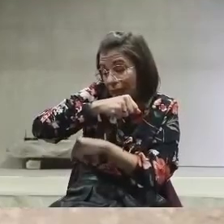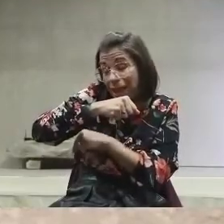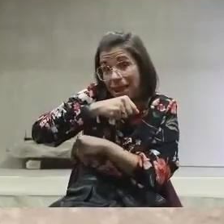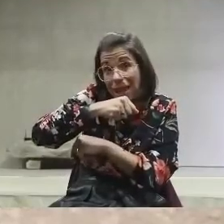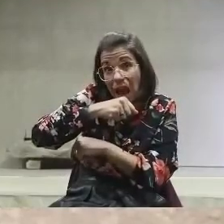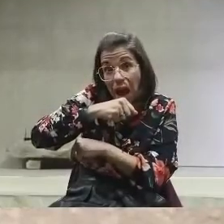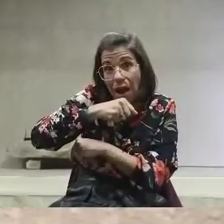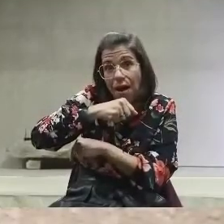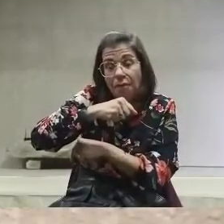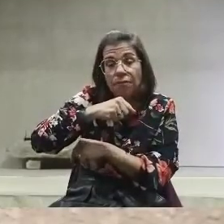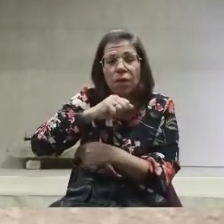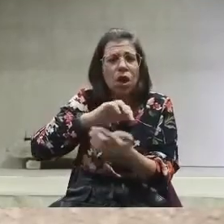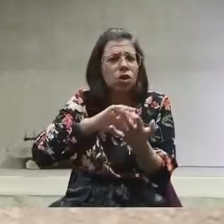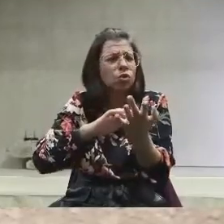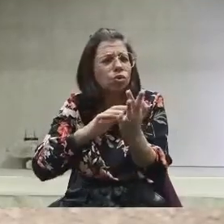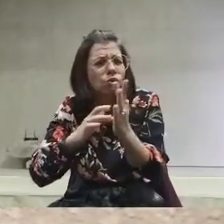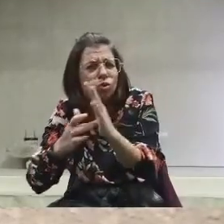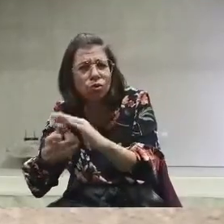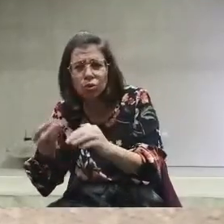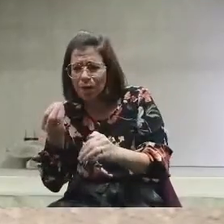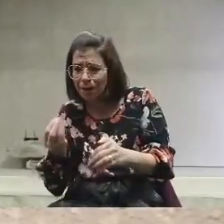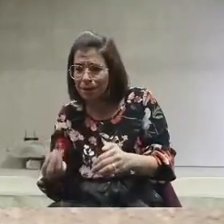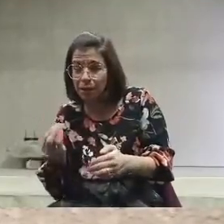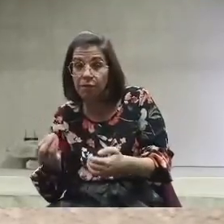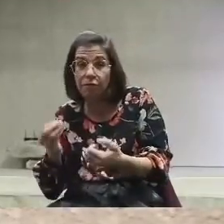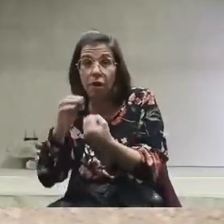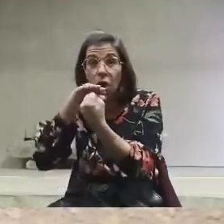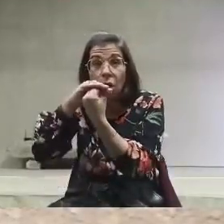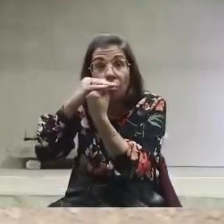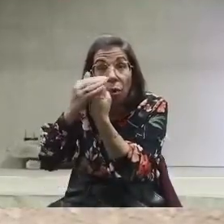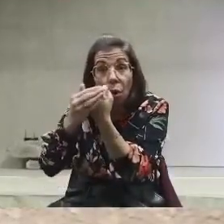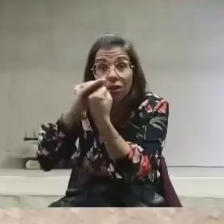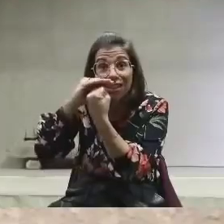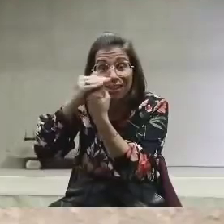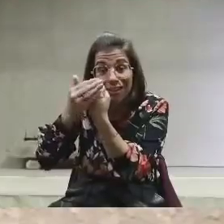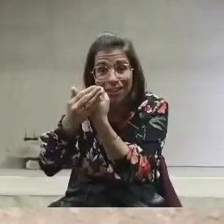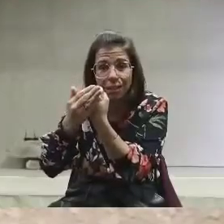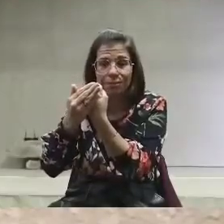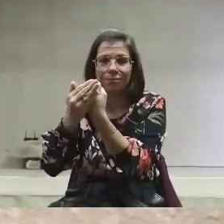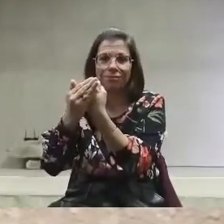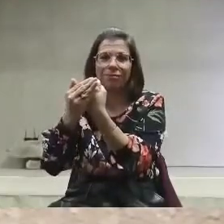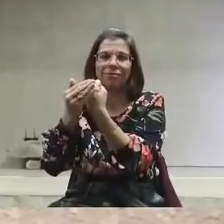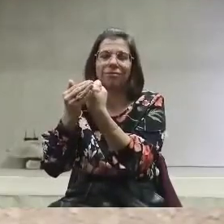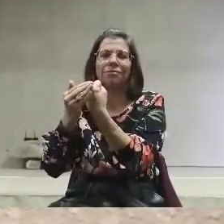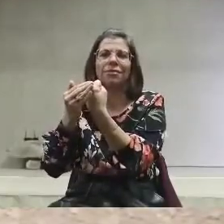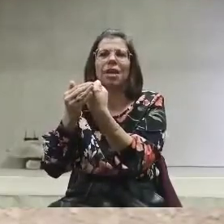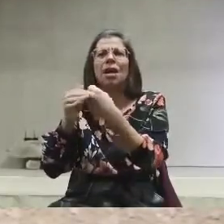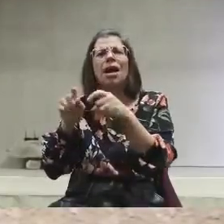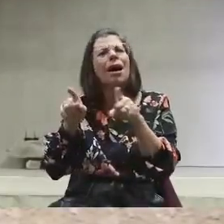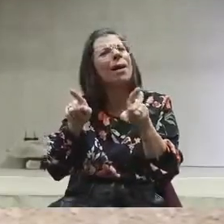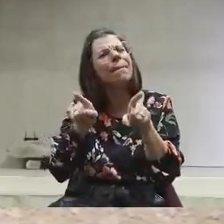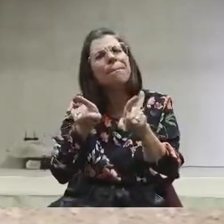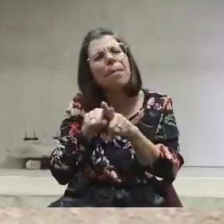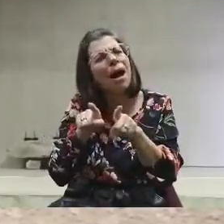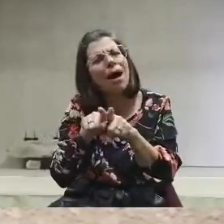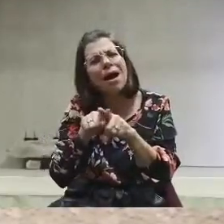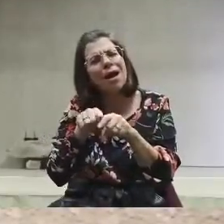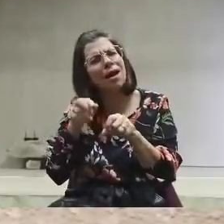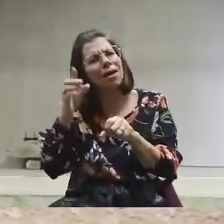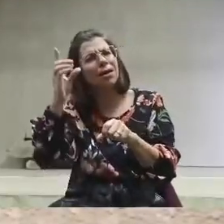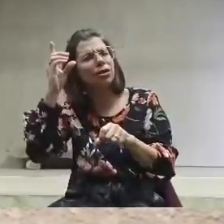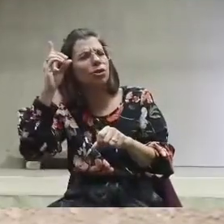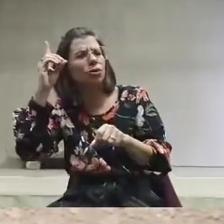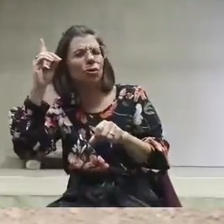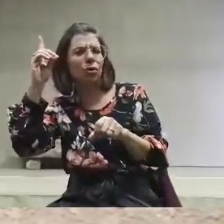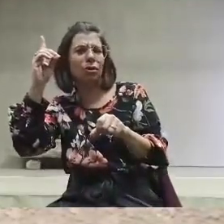étaient tous vivants. Vous savez, c'est Jésus lui-même, lui le roi de gloire, qui prend l'image d'une poule. Jérusalem, Jérusalem, combien